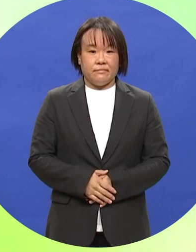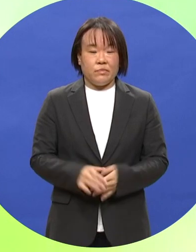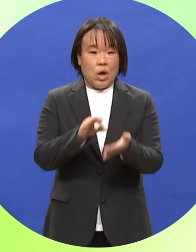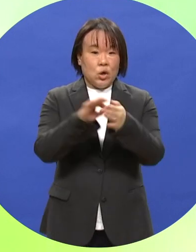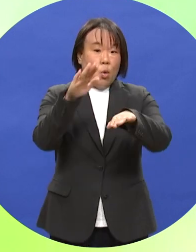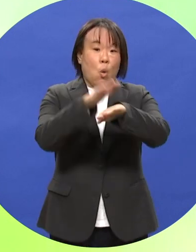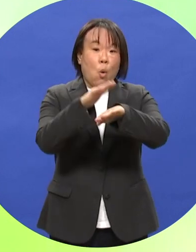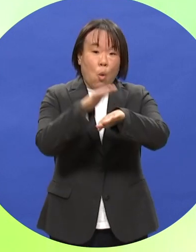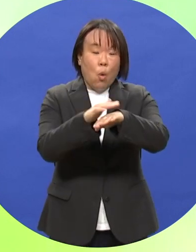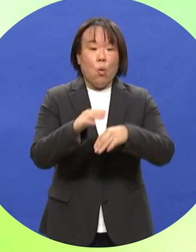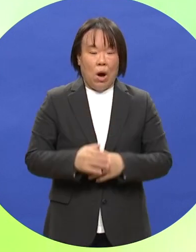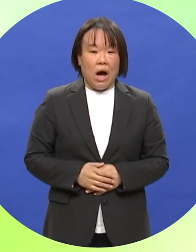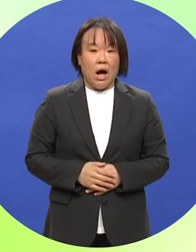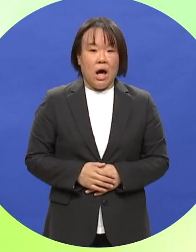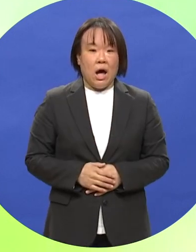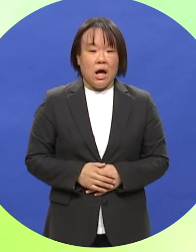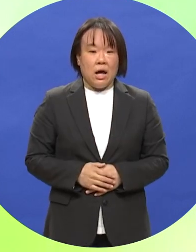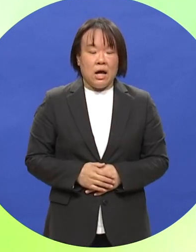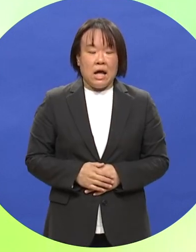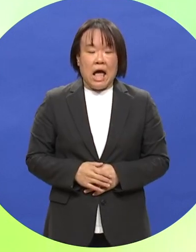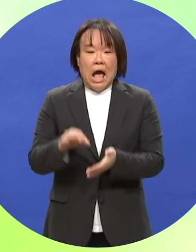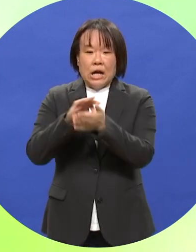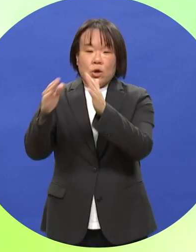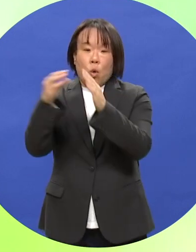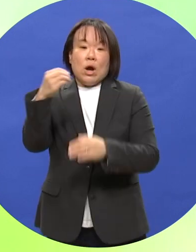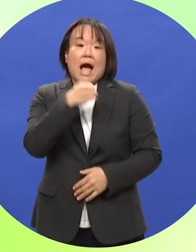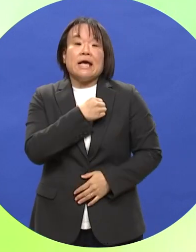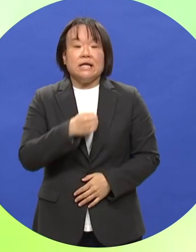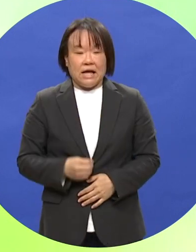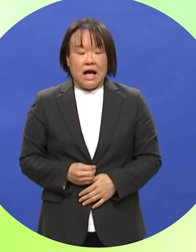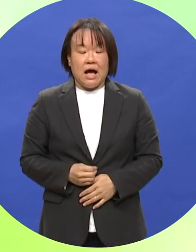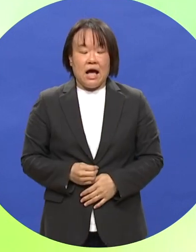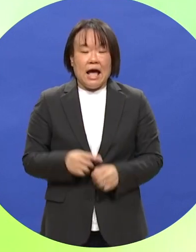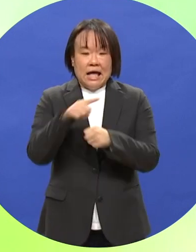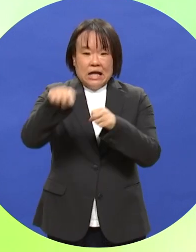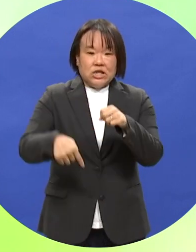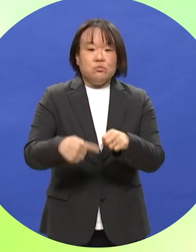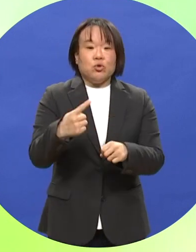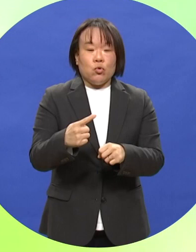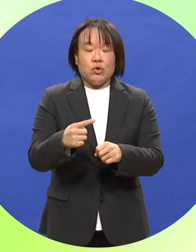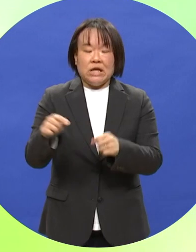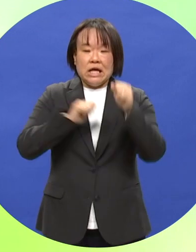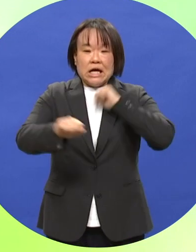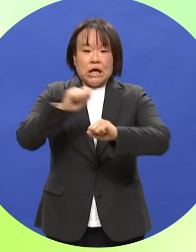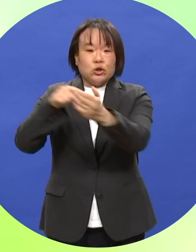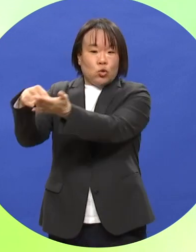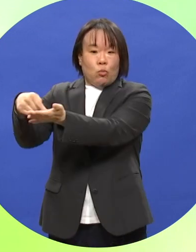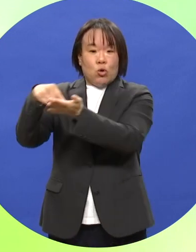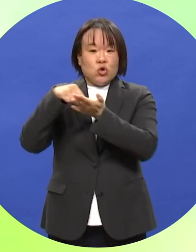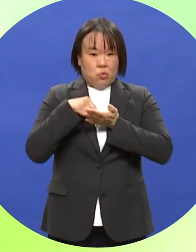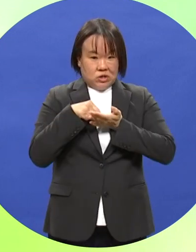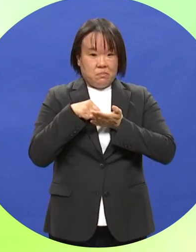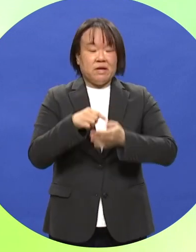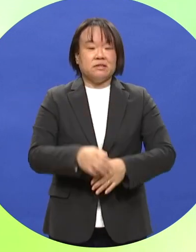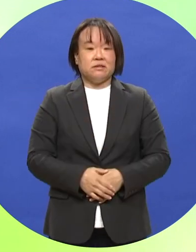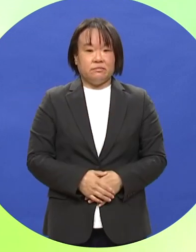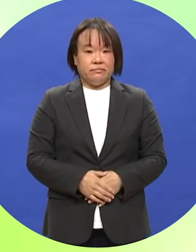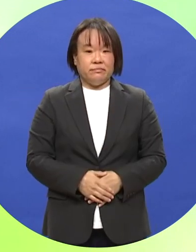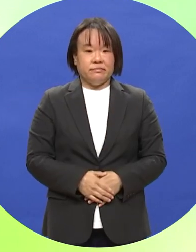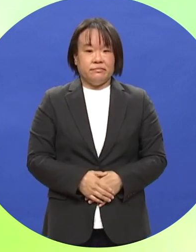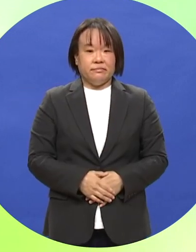利用方法はまず、利用会員がセンター事務局に活動申し込みをします。